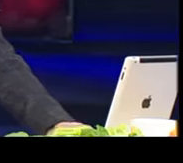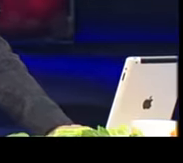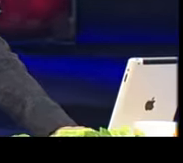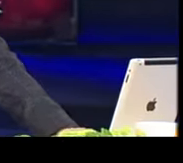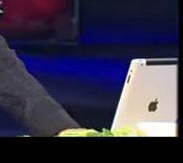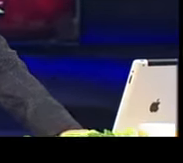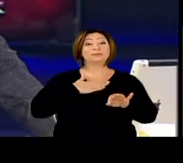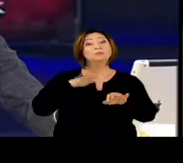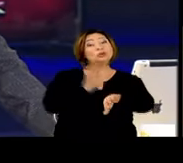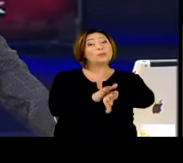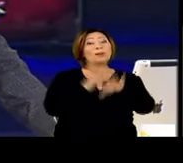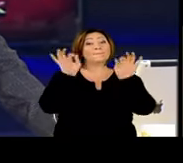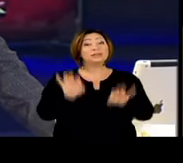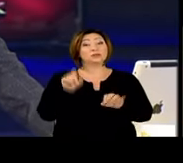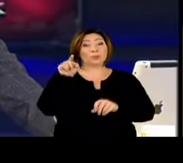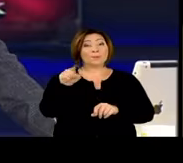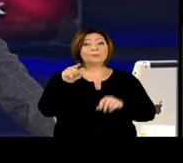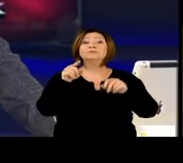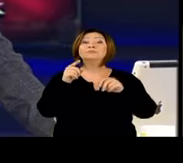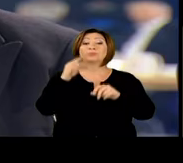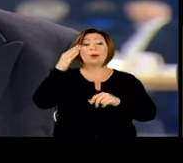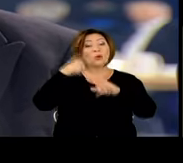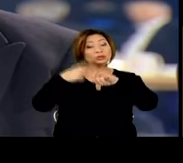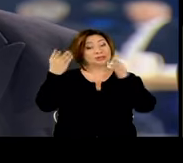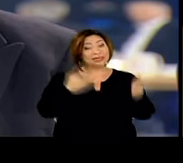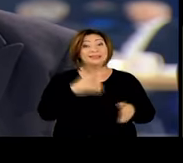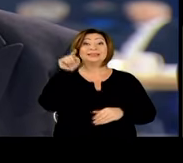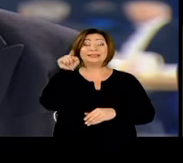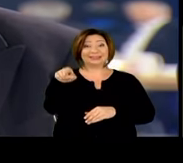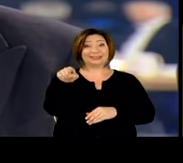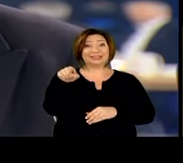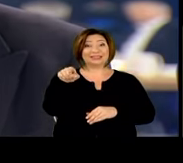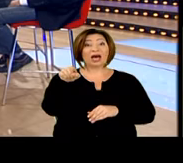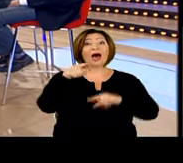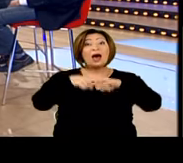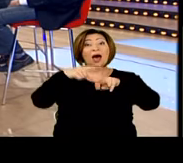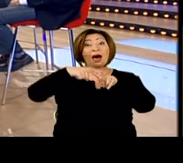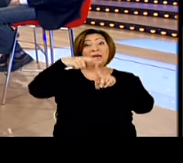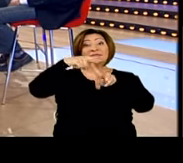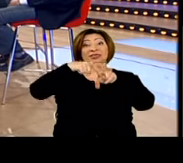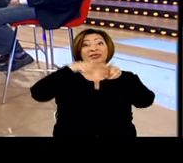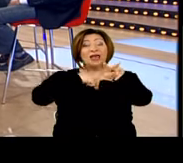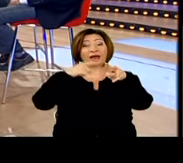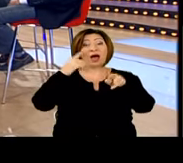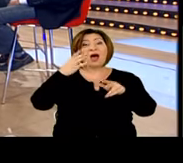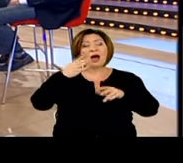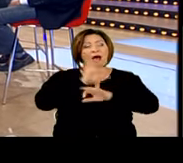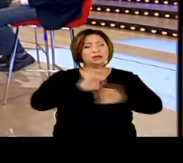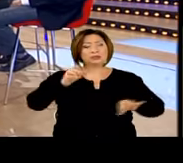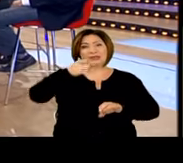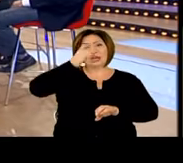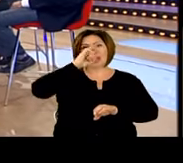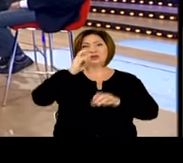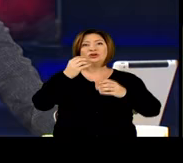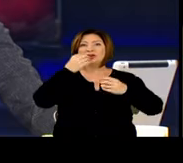Hemen benim solumdan başlıyoruz. Sayın Mesrur Kurt, hoş geldiniz efendim. Hoş bulduk efendim. Siz Hatay Has Kral Sofrası'nın